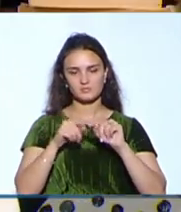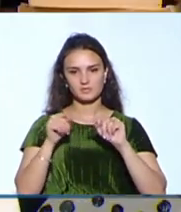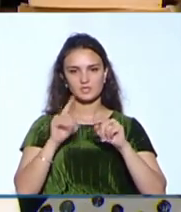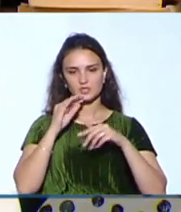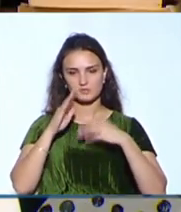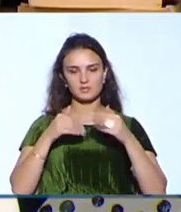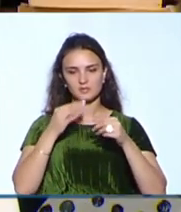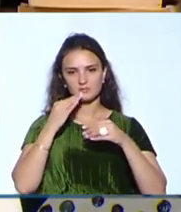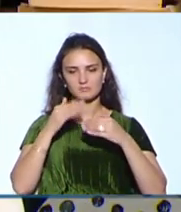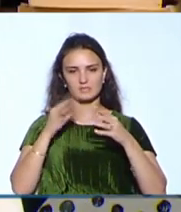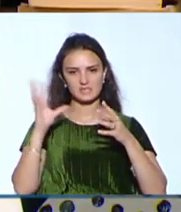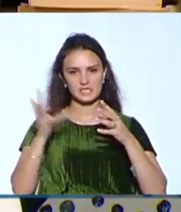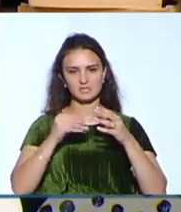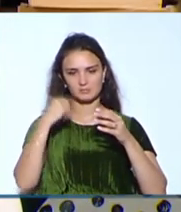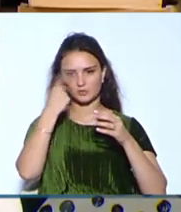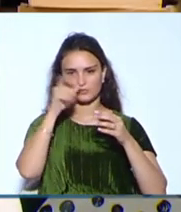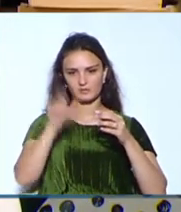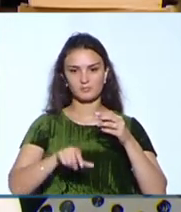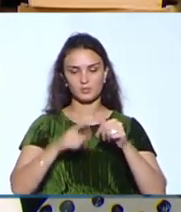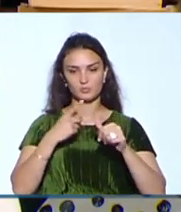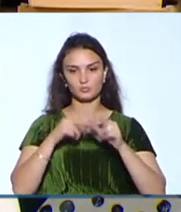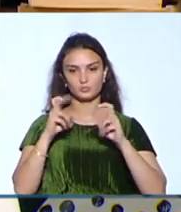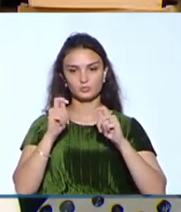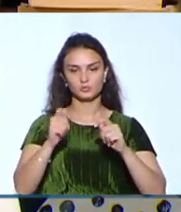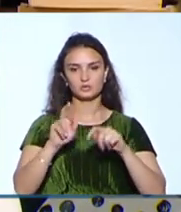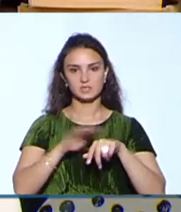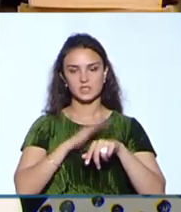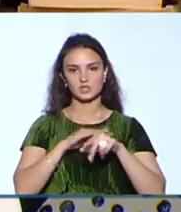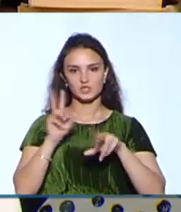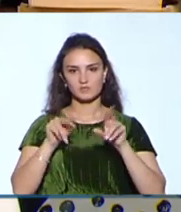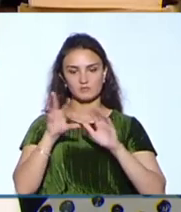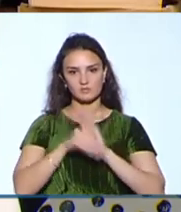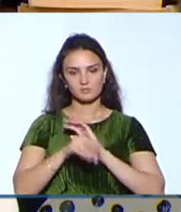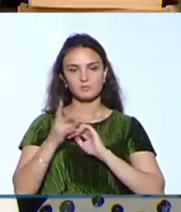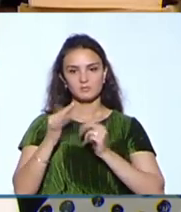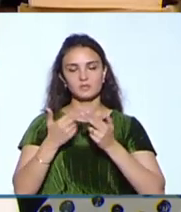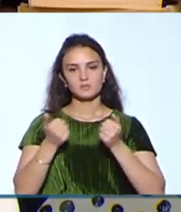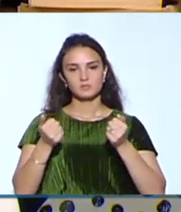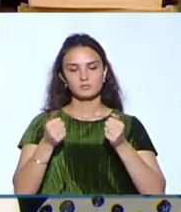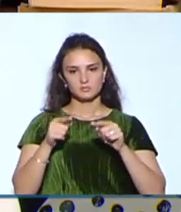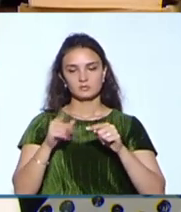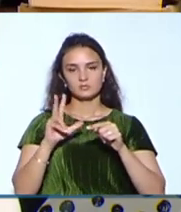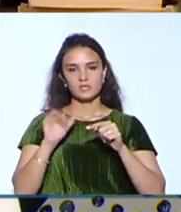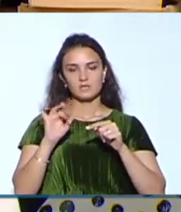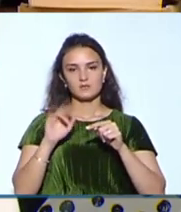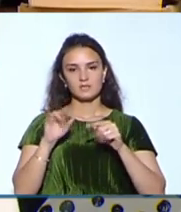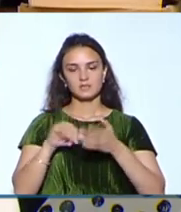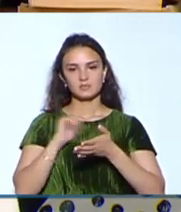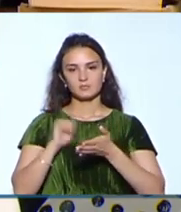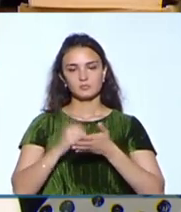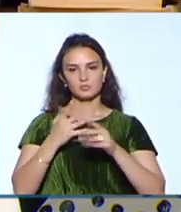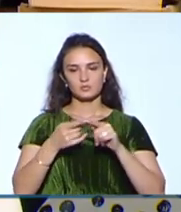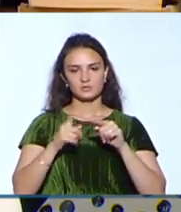რასაც შეიძლება მერე მთლიანი პიროვნება ვუწოდოთ და სიკეთეთ ჩავთვალოთ. მაგრამ რა თქმა უნდა, ხა ჰარვარდის დიპლომი თუ